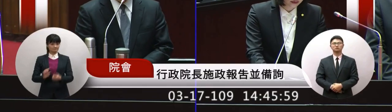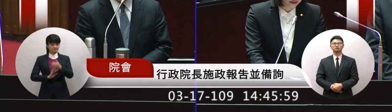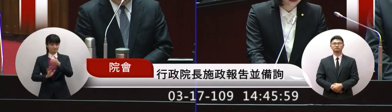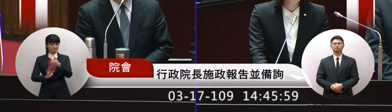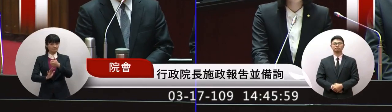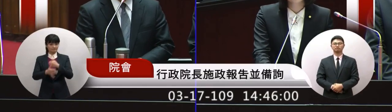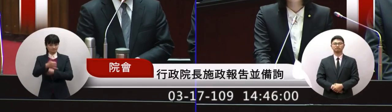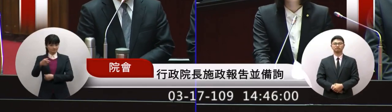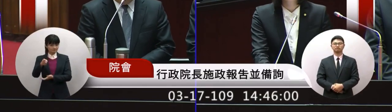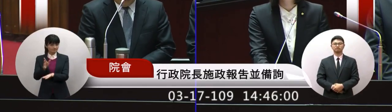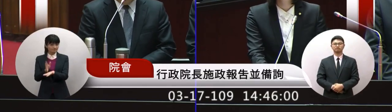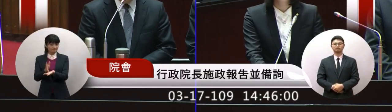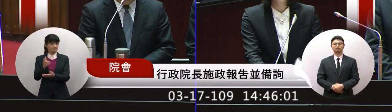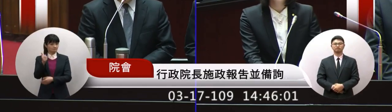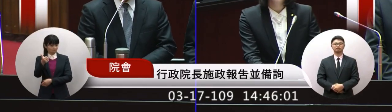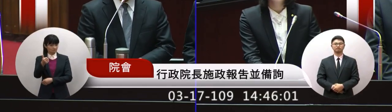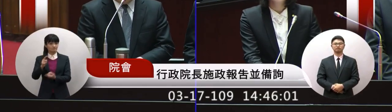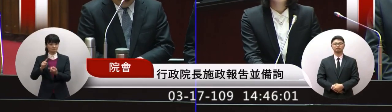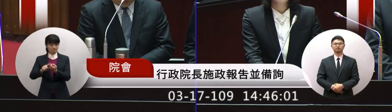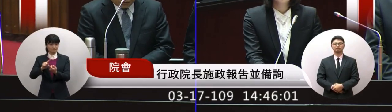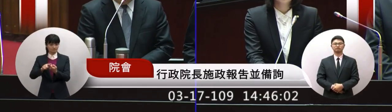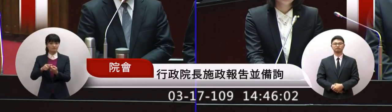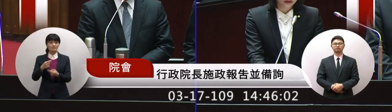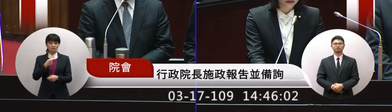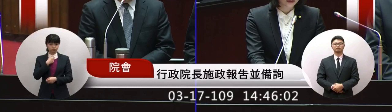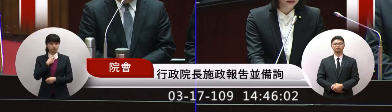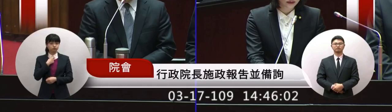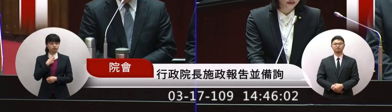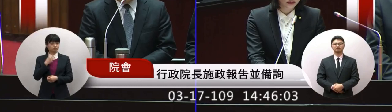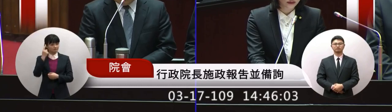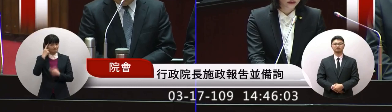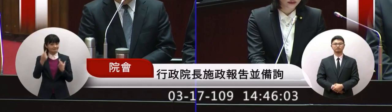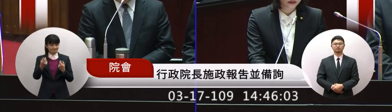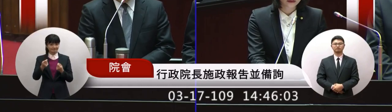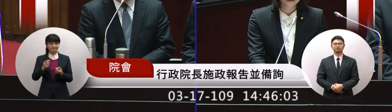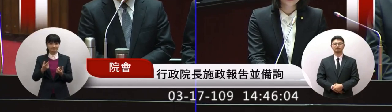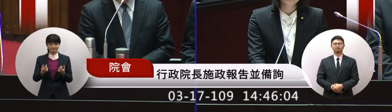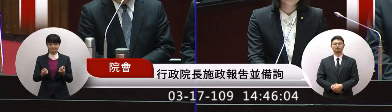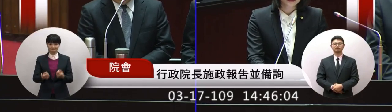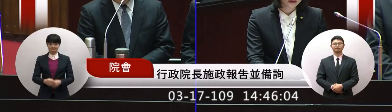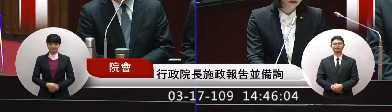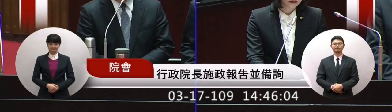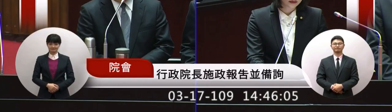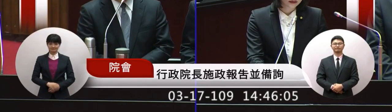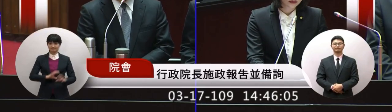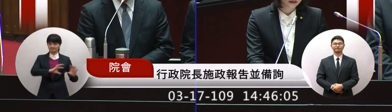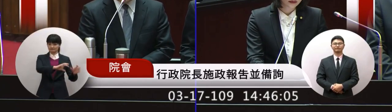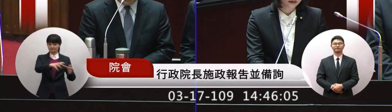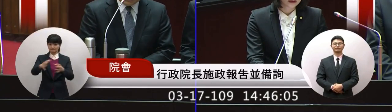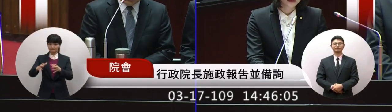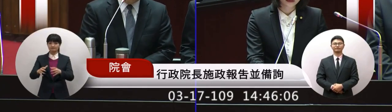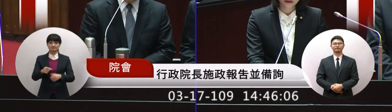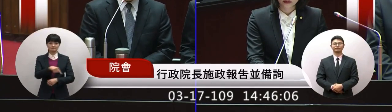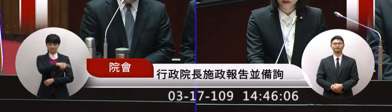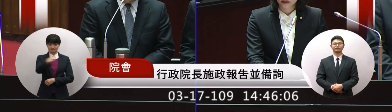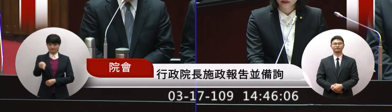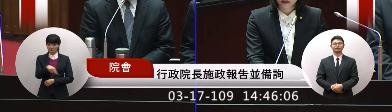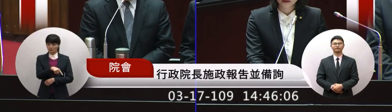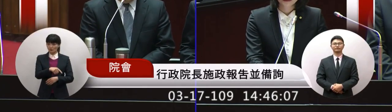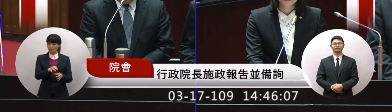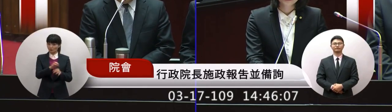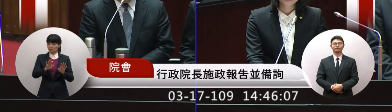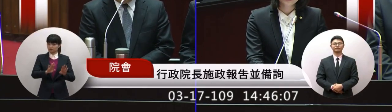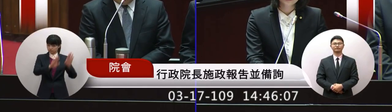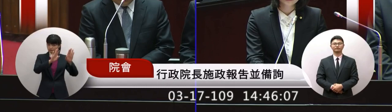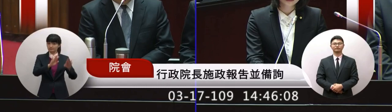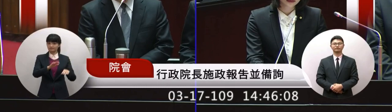讲得很有道理，我们应该要这样做。那跟世界各国，尤其先进国家，